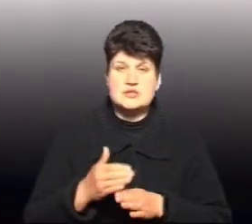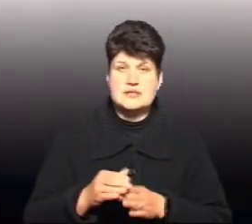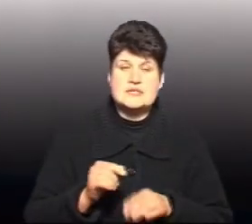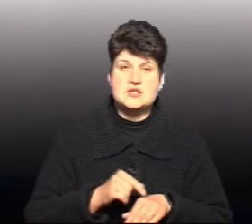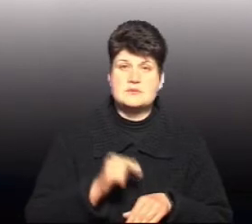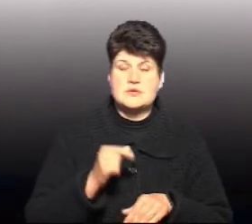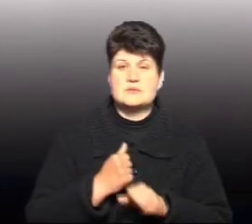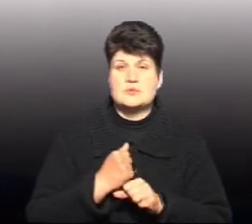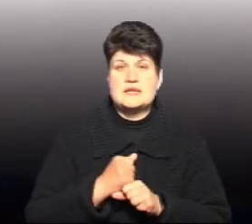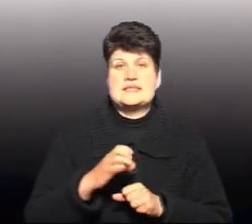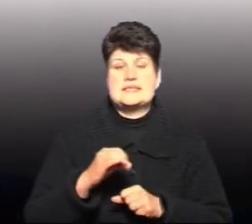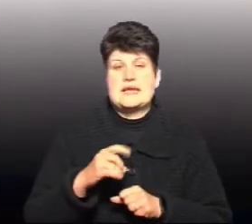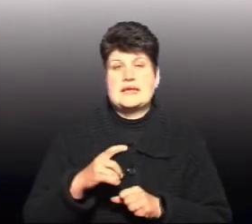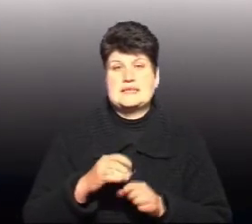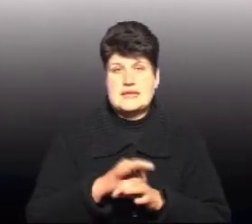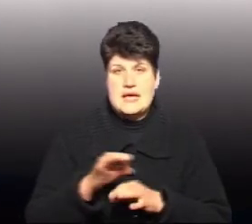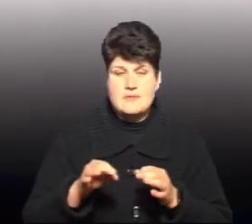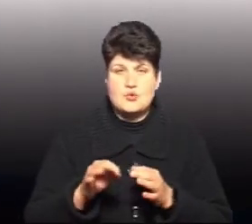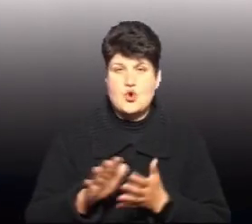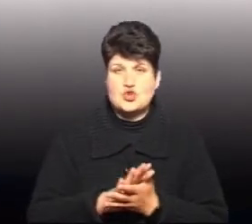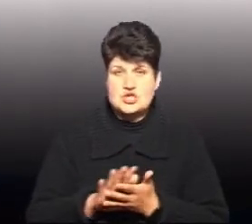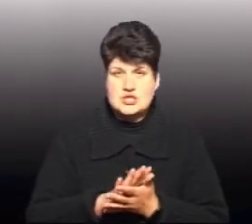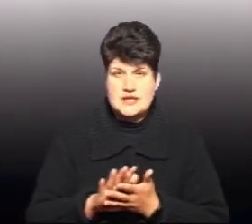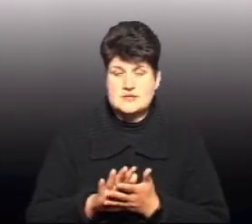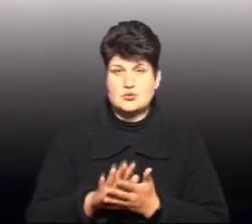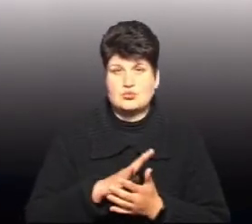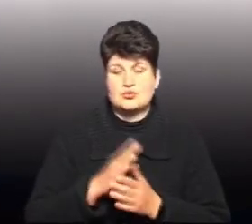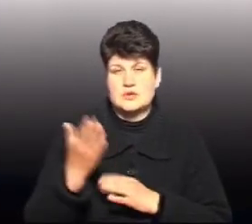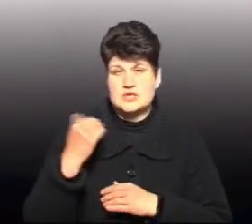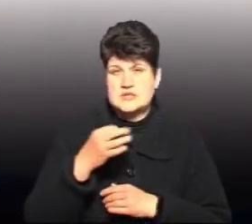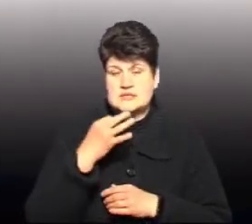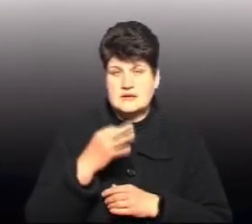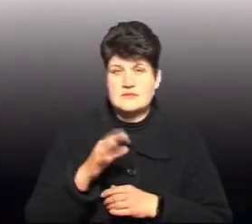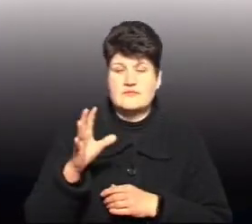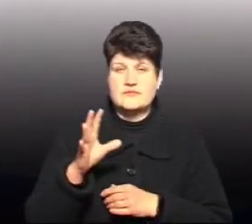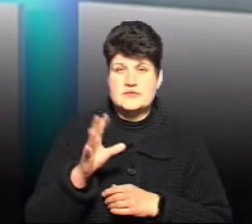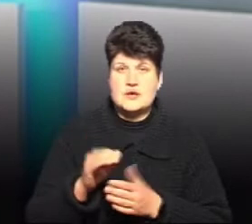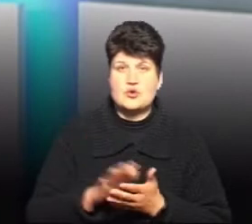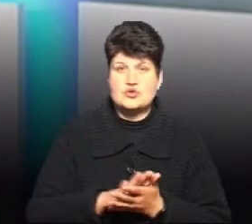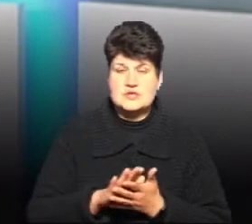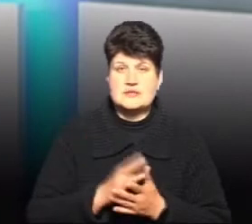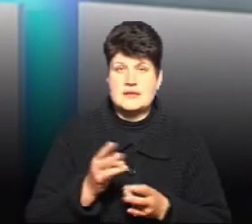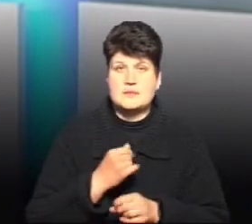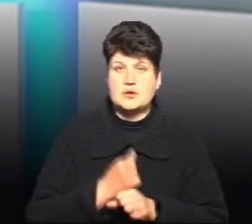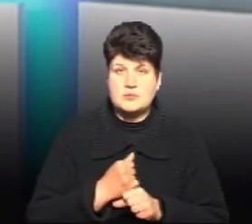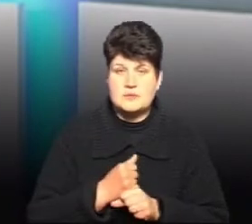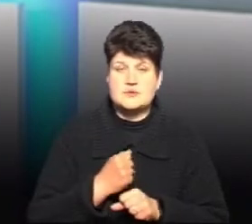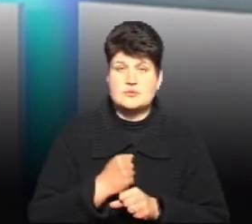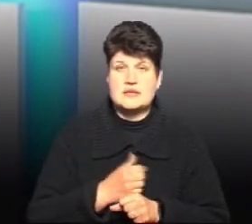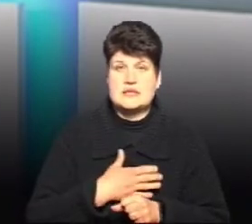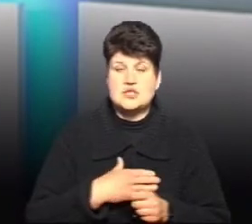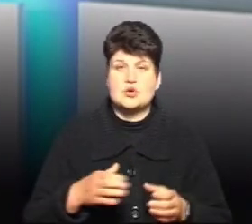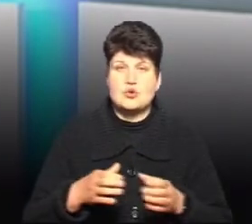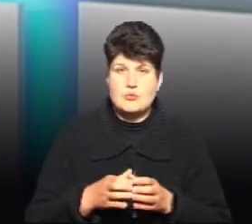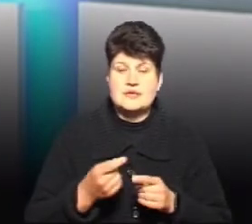як було сказано в попередньому відео, що саму схему очистки потрібно робити. Ми її зробили нашої громади, це яка була